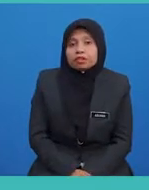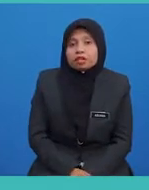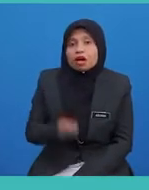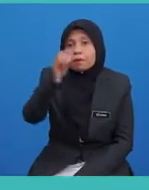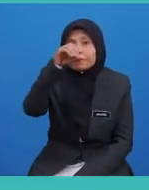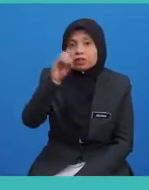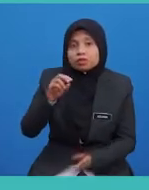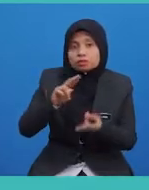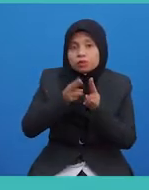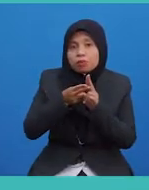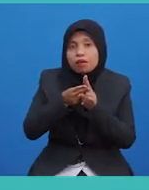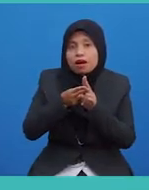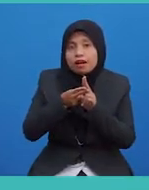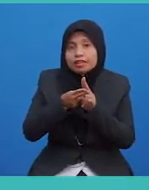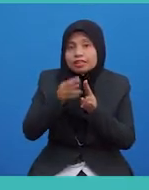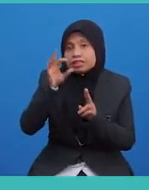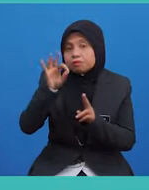Ratus perubahannya pula ialah